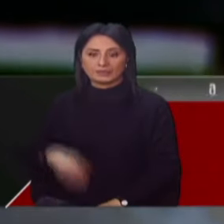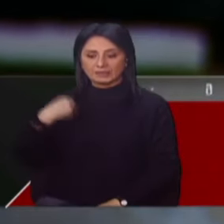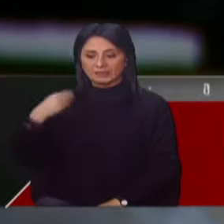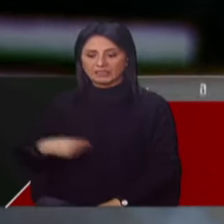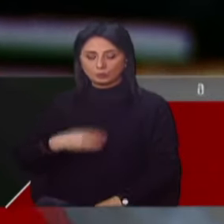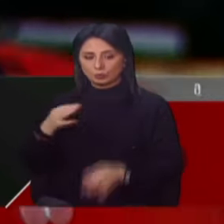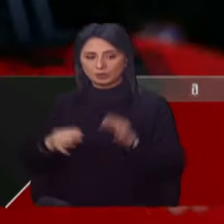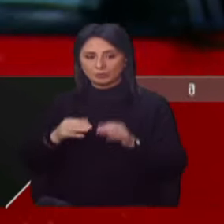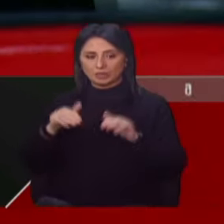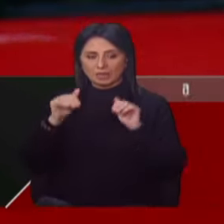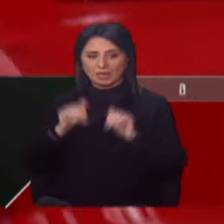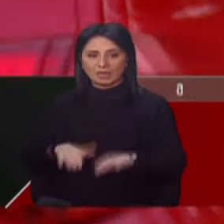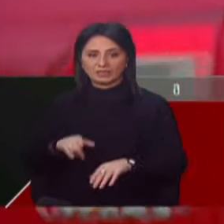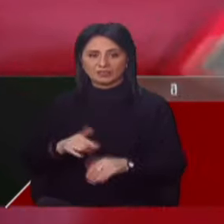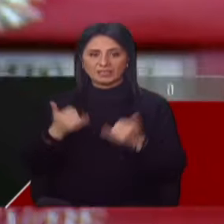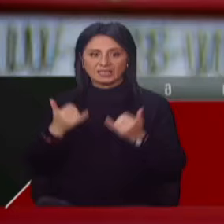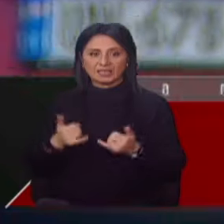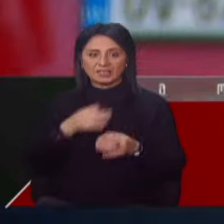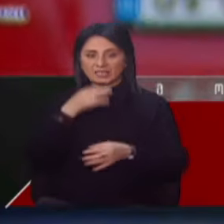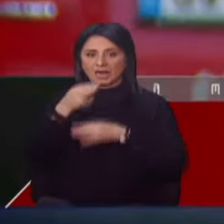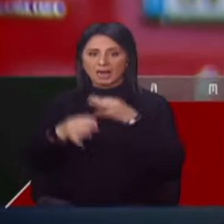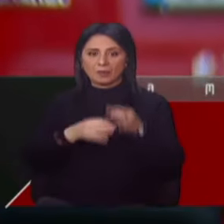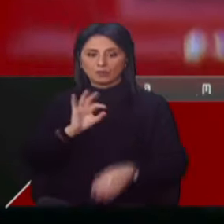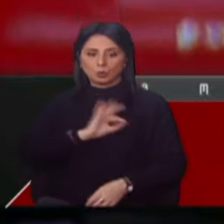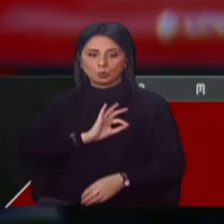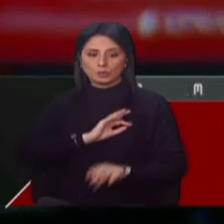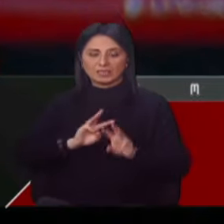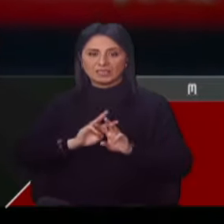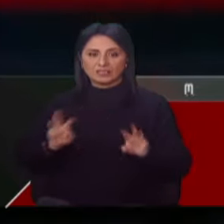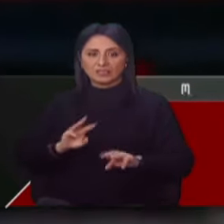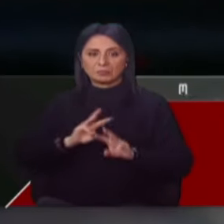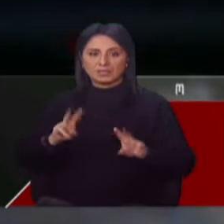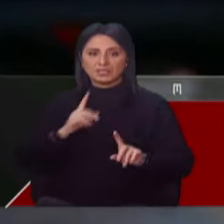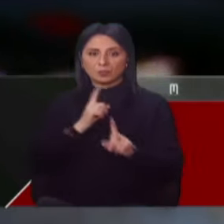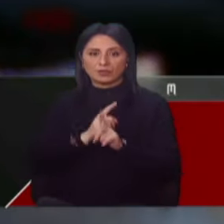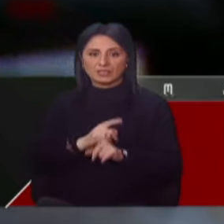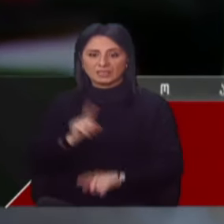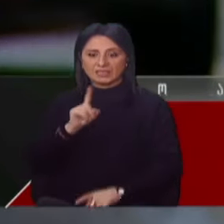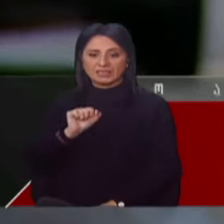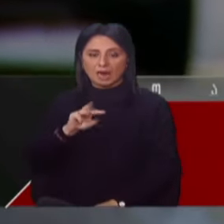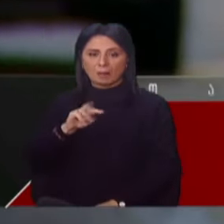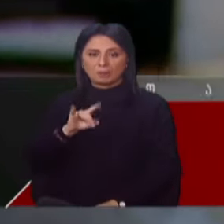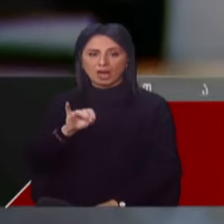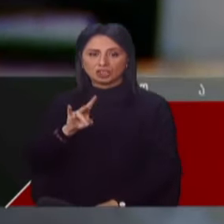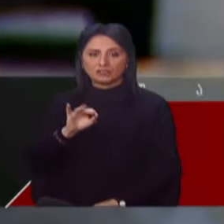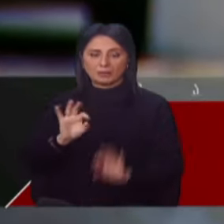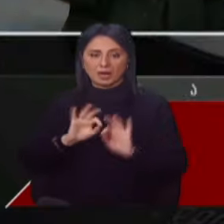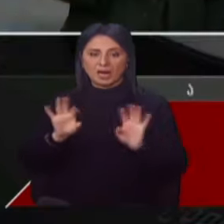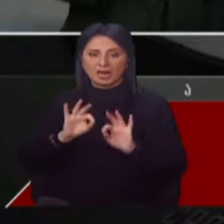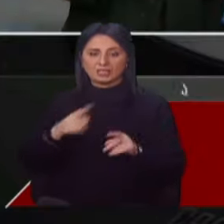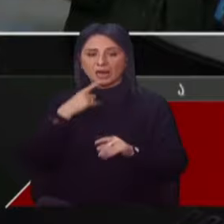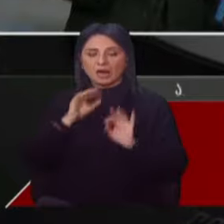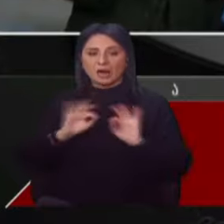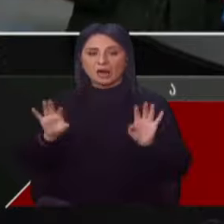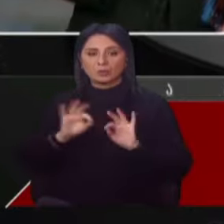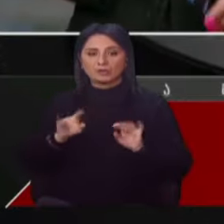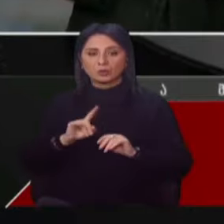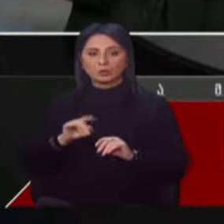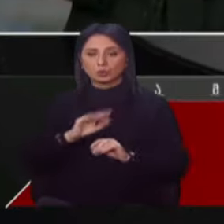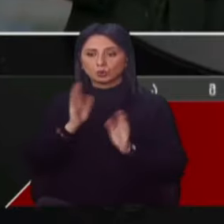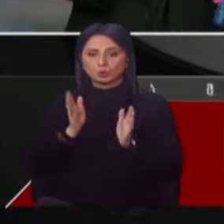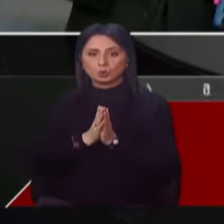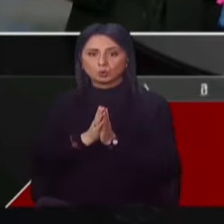სტრასბურგის სასამართლოს გადაწყვეტილებას დღეს გამოეხმაურნენ იუსტიციის სამინისტროში. მინისტრის მოადგილე ბექა ძამაშვილმა გააკეთა განცხადება და მან განმარტა, რომ